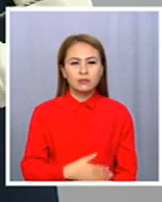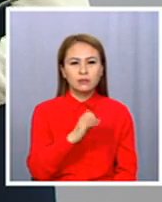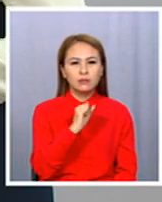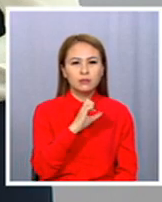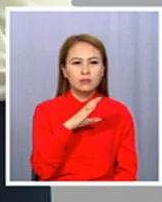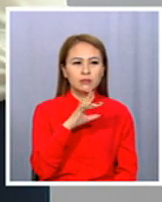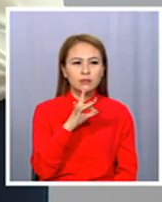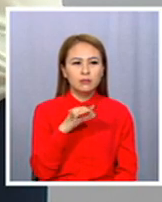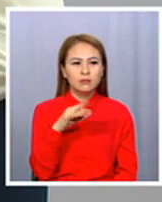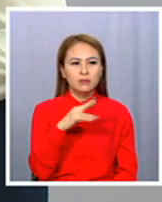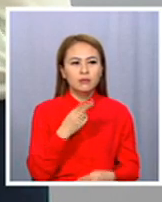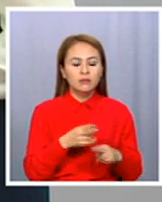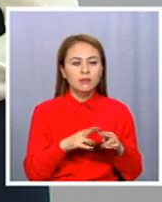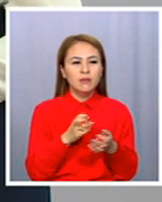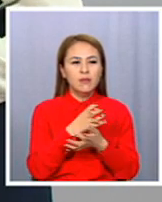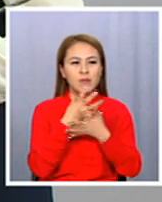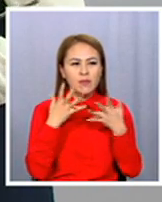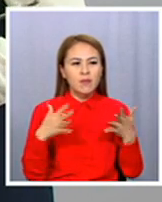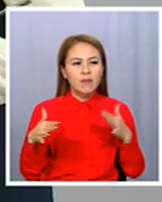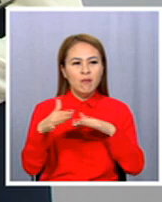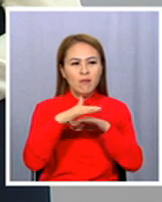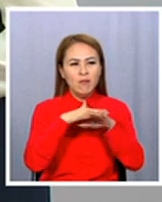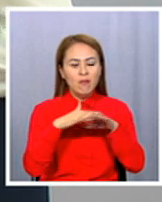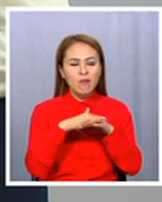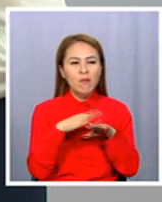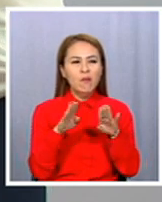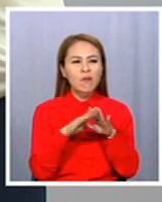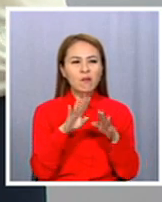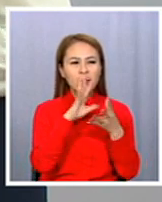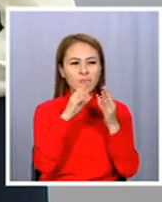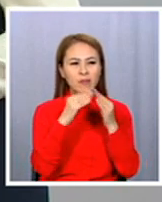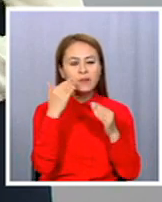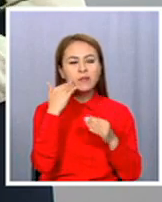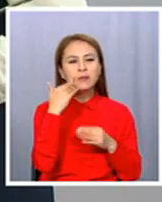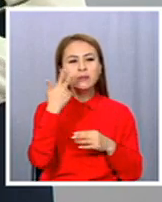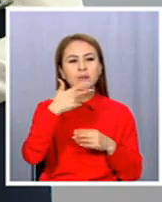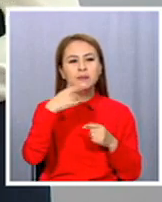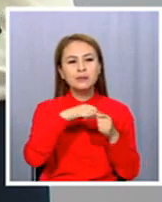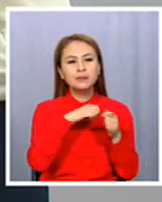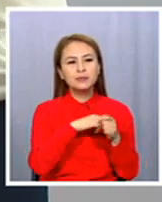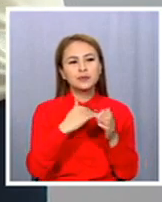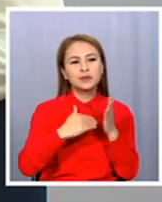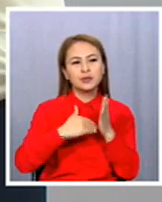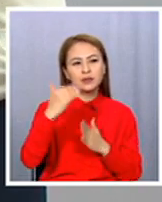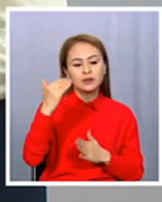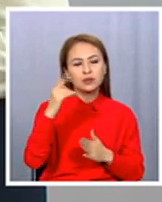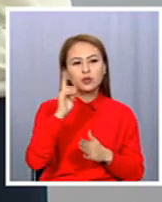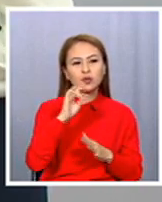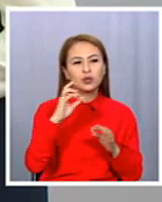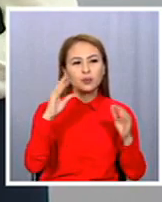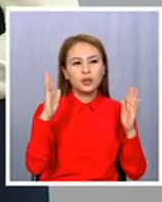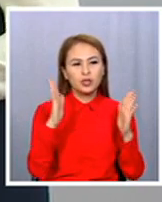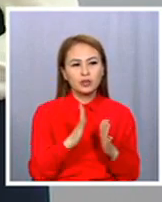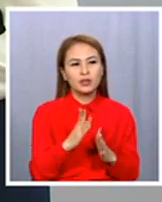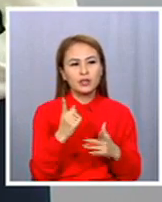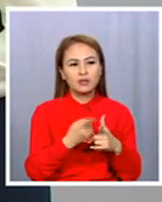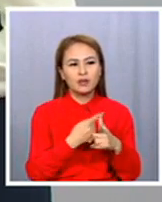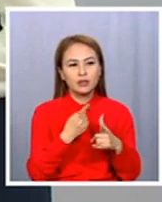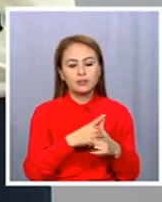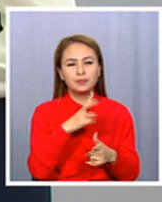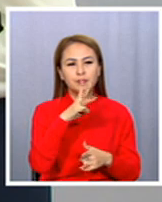Астероид – это небольшие небесные тела диаметром от 30 метров и выше. Все, что